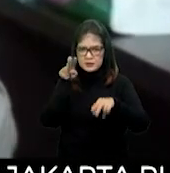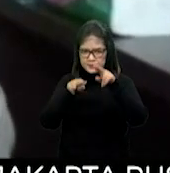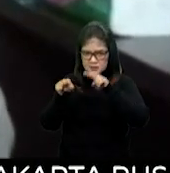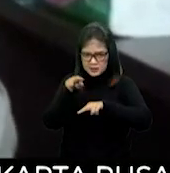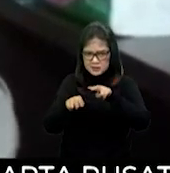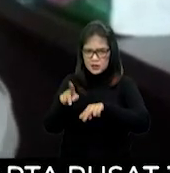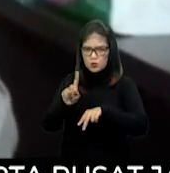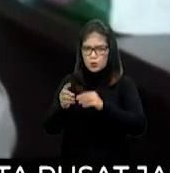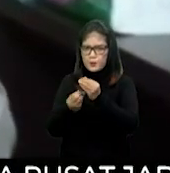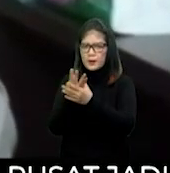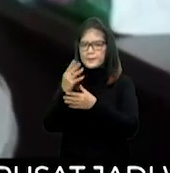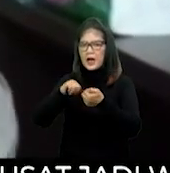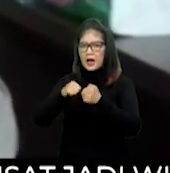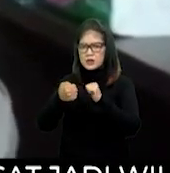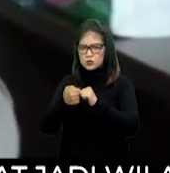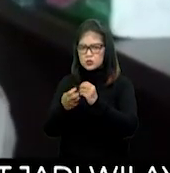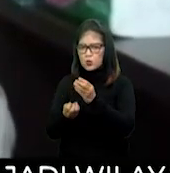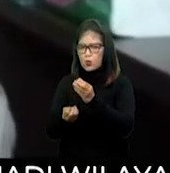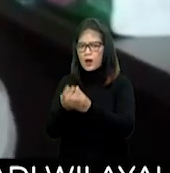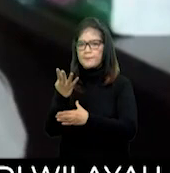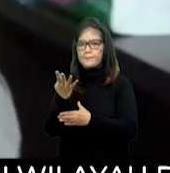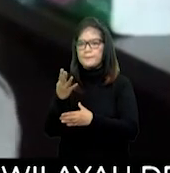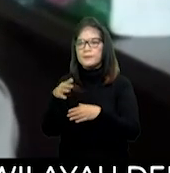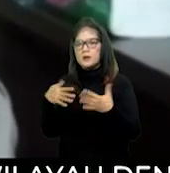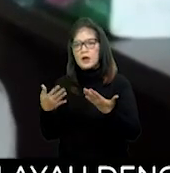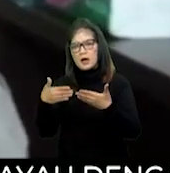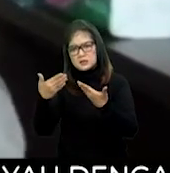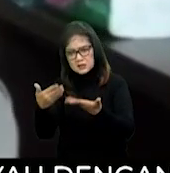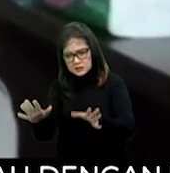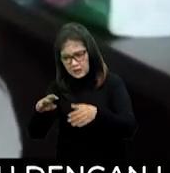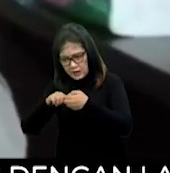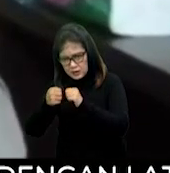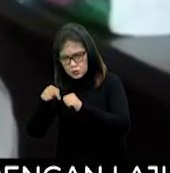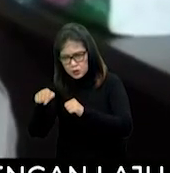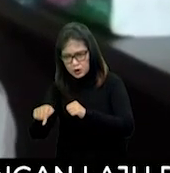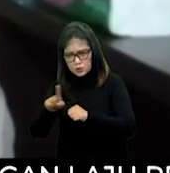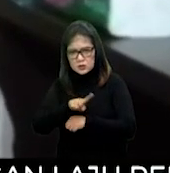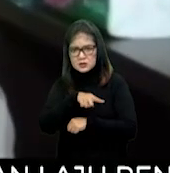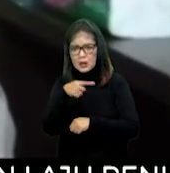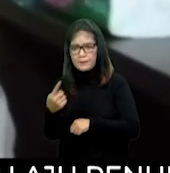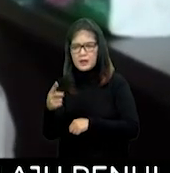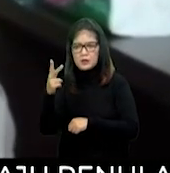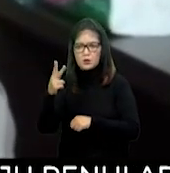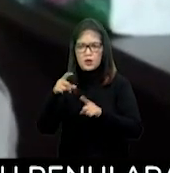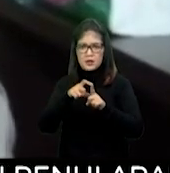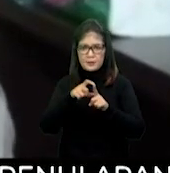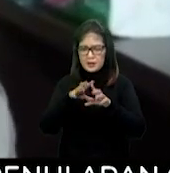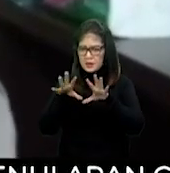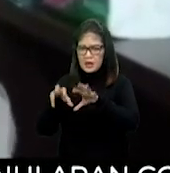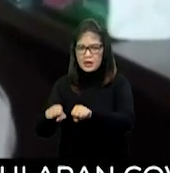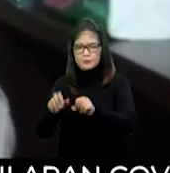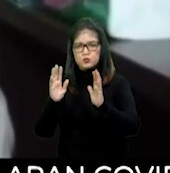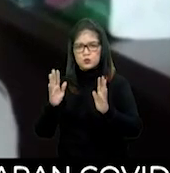dan pengembangan guna mengungkap sampai tuntas perkara ini hingga kedua DPO ini bisa kita tangkap